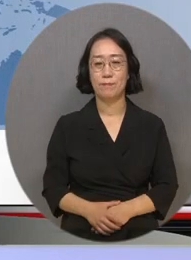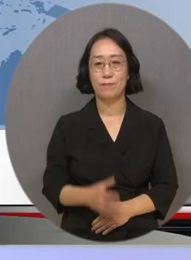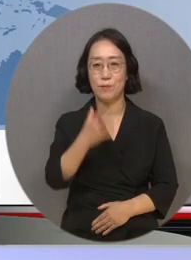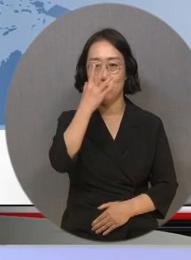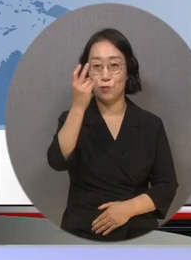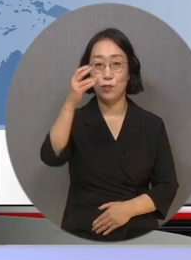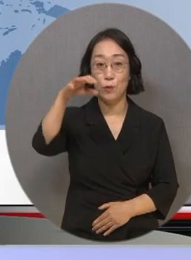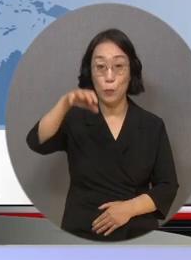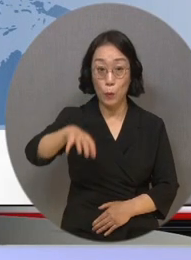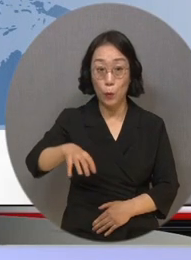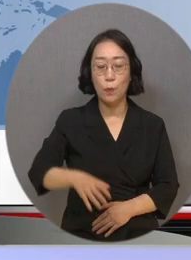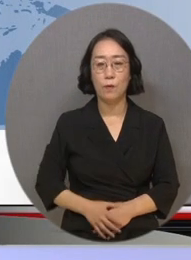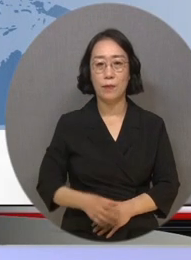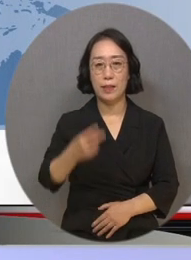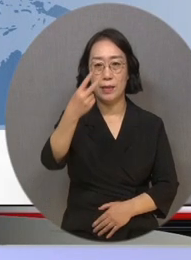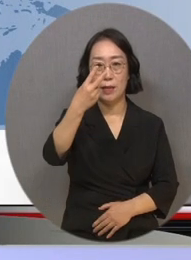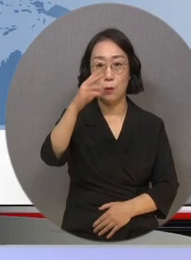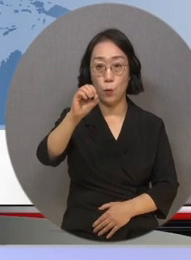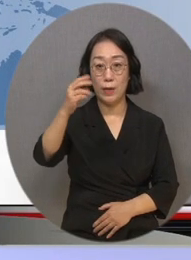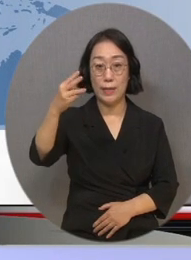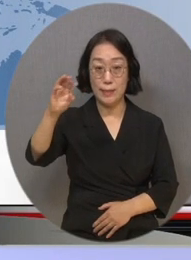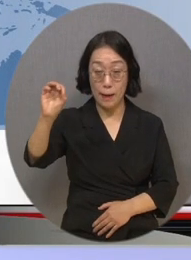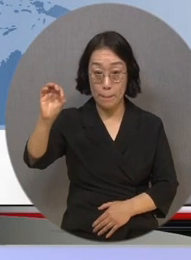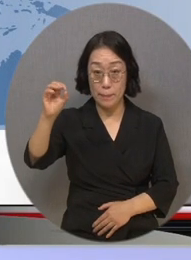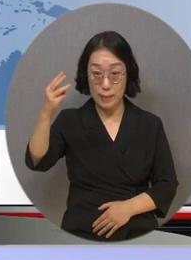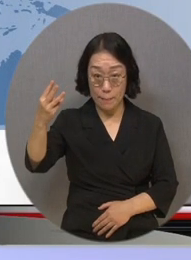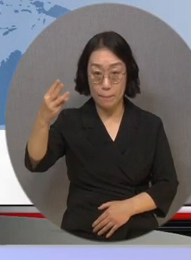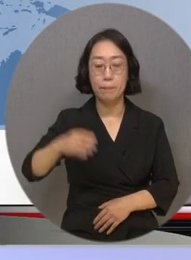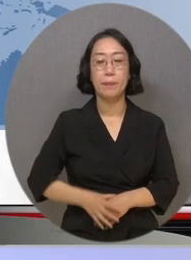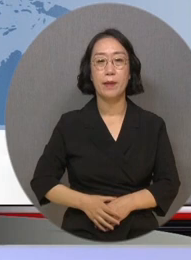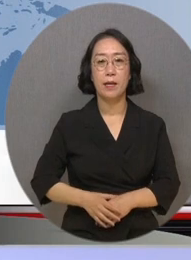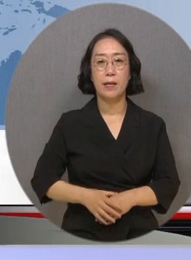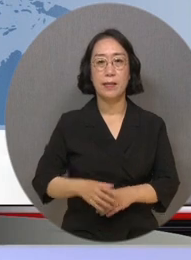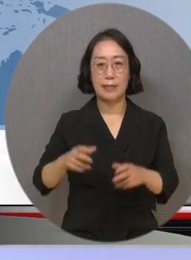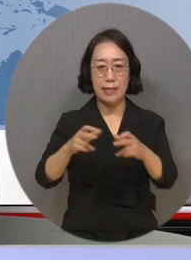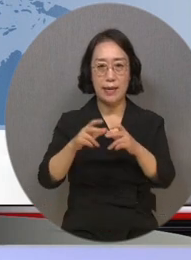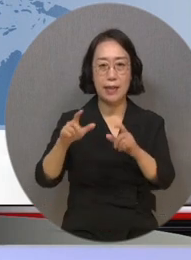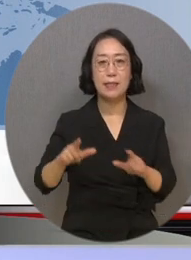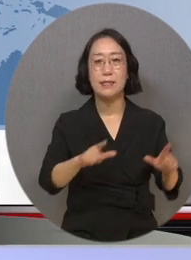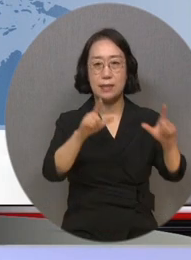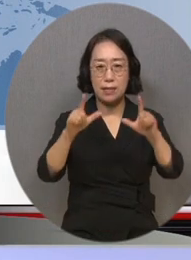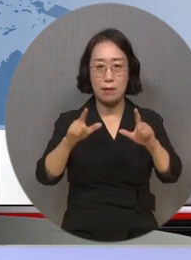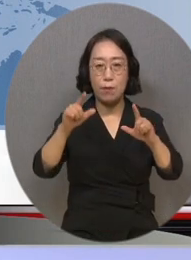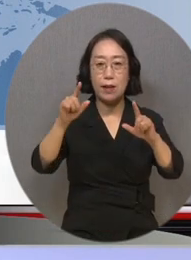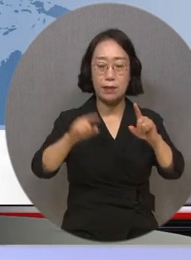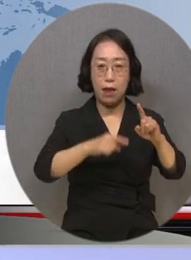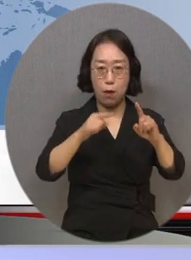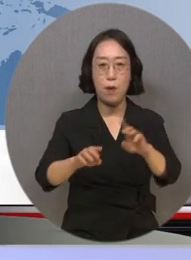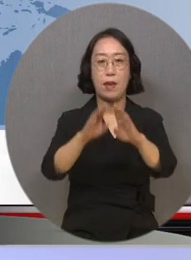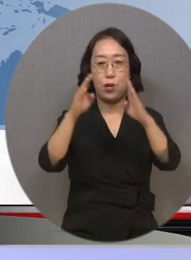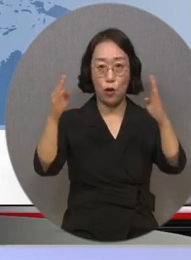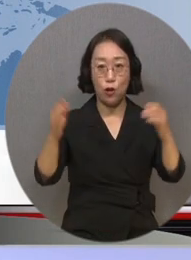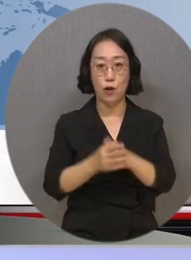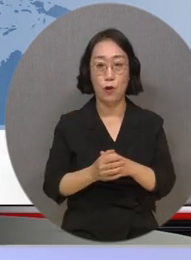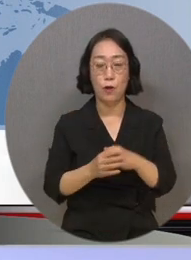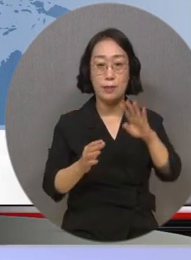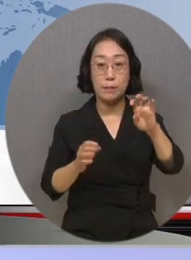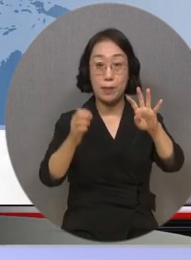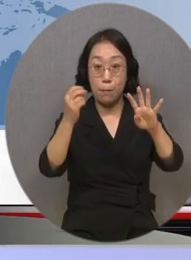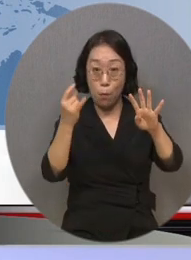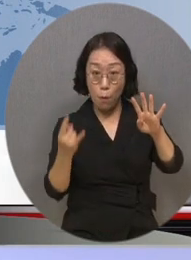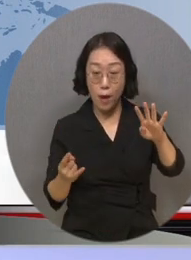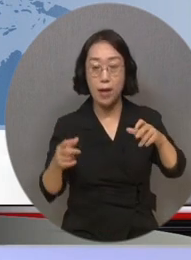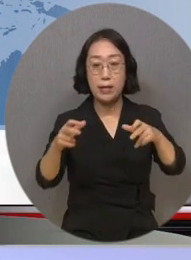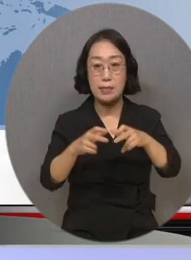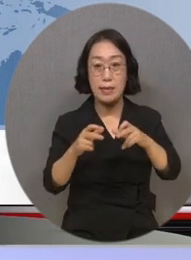전남 순천시에서 2023 전라남도 장애인 생활체육대회가 열렸습니다. 오는 11월 제43회 전국